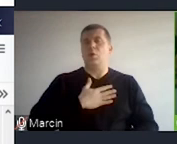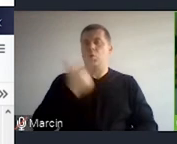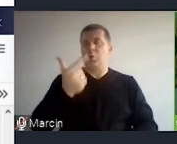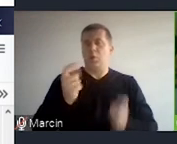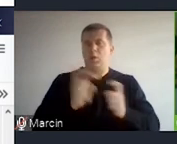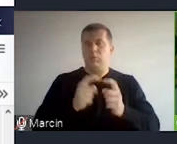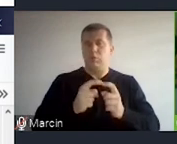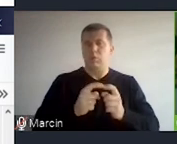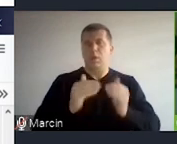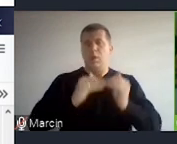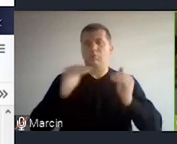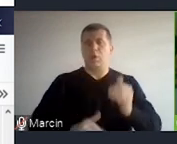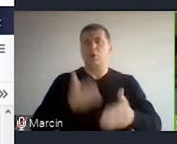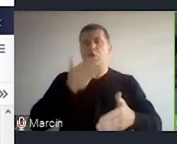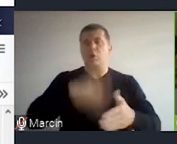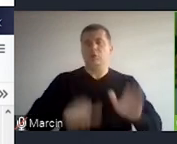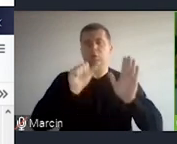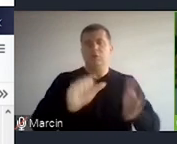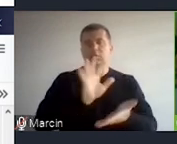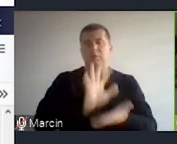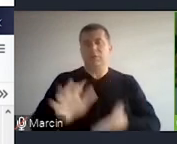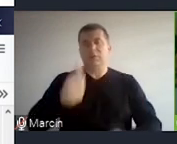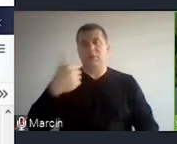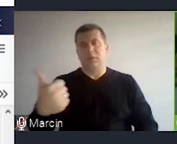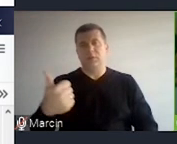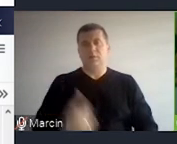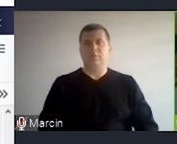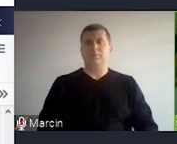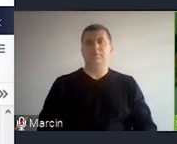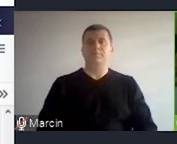punkt podrozdziału 6.15.1.